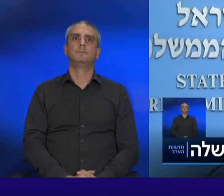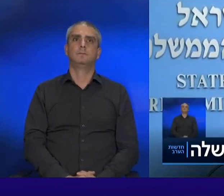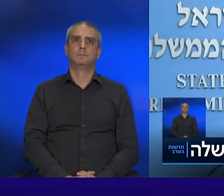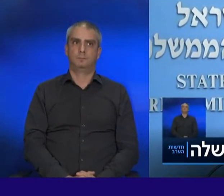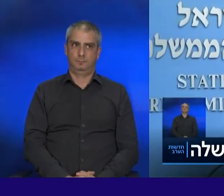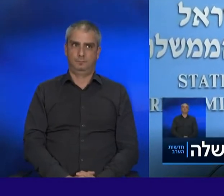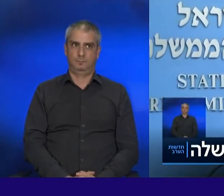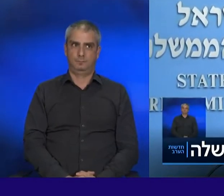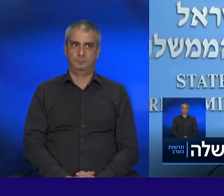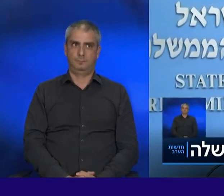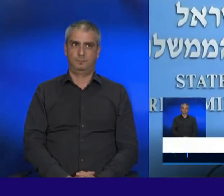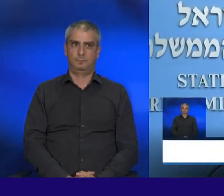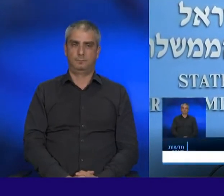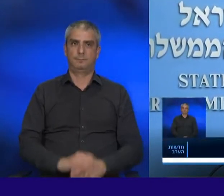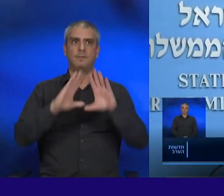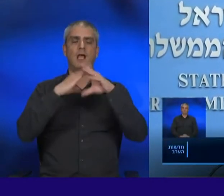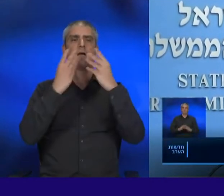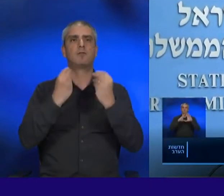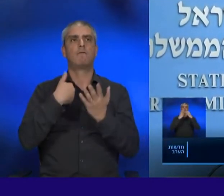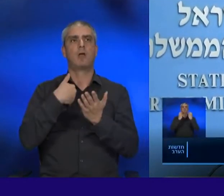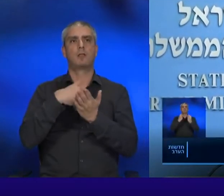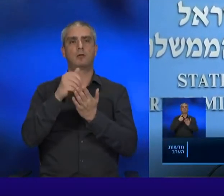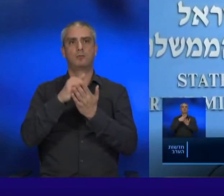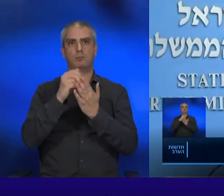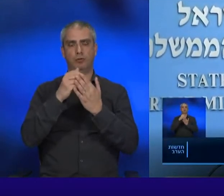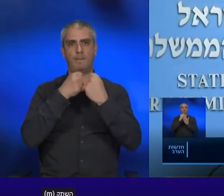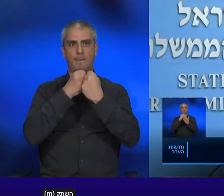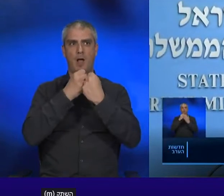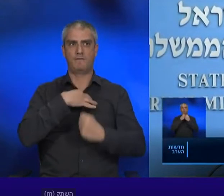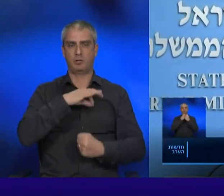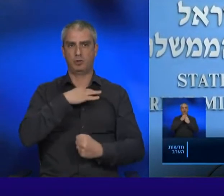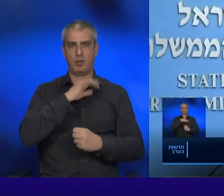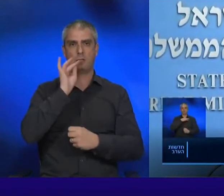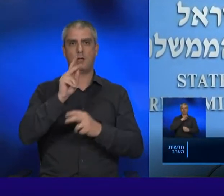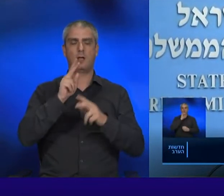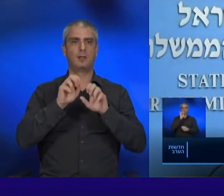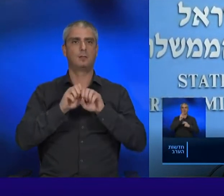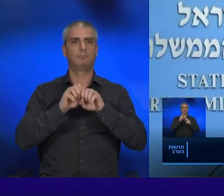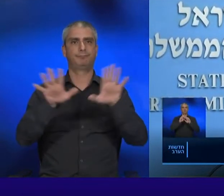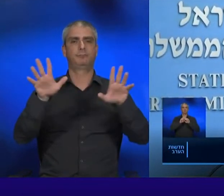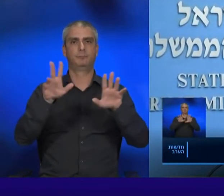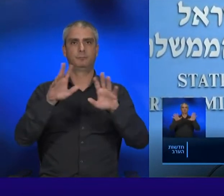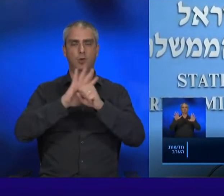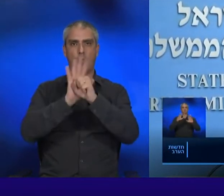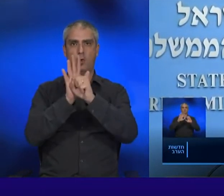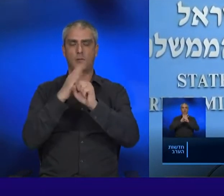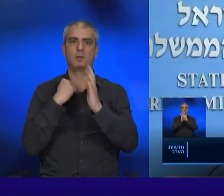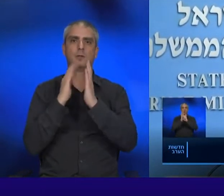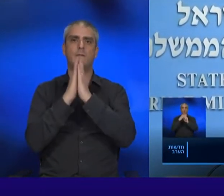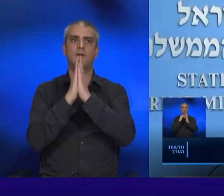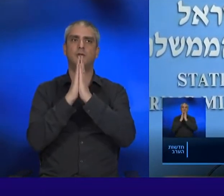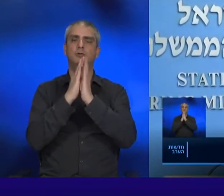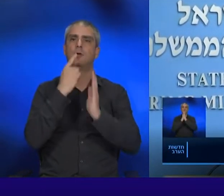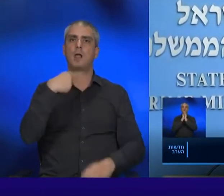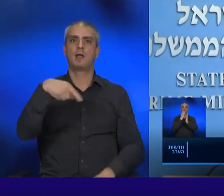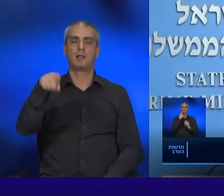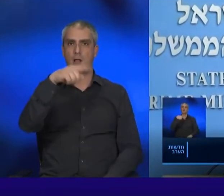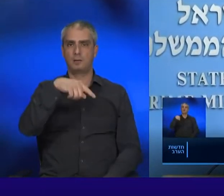ערב טוב, אנחנו ממשיכים במערכה שלנו נגד נגיף הקורונה. אני מבקש לדווח לכם